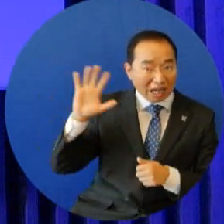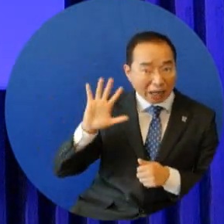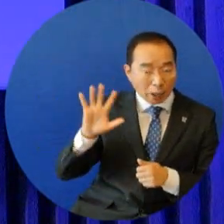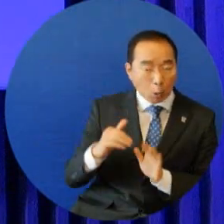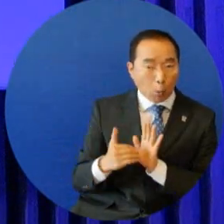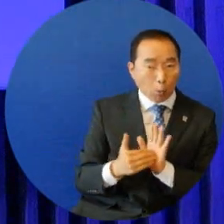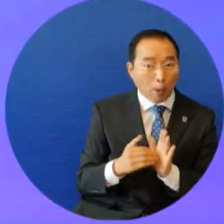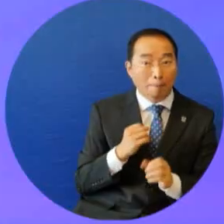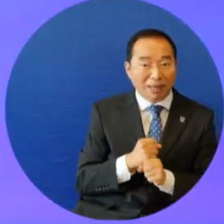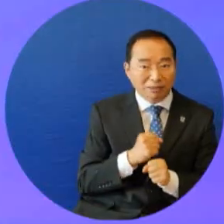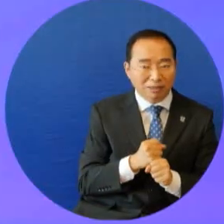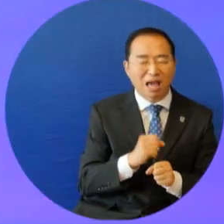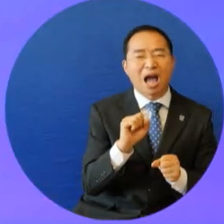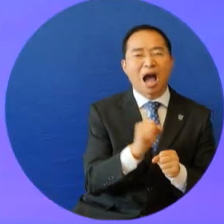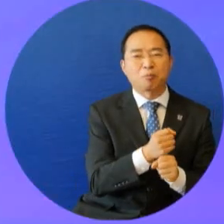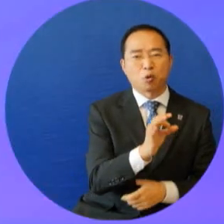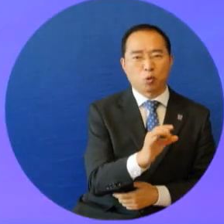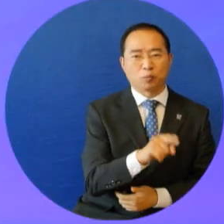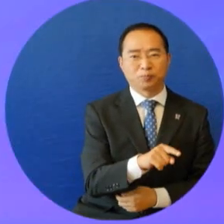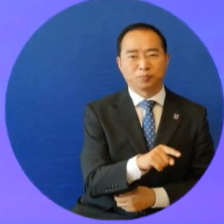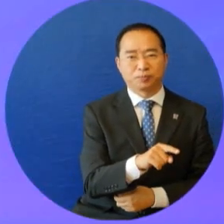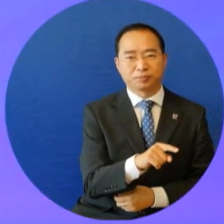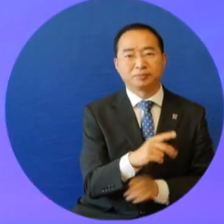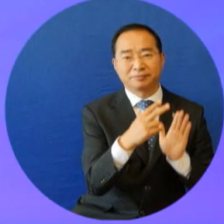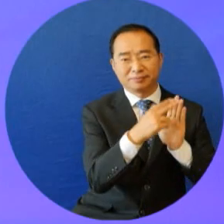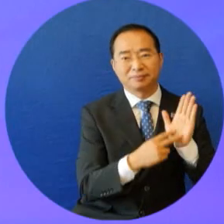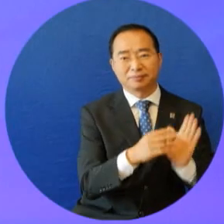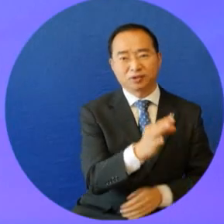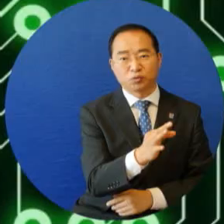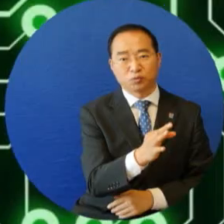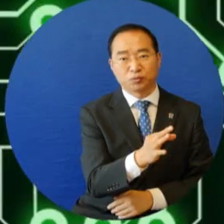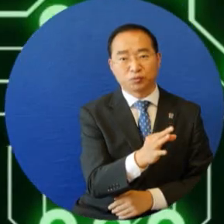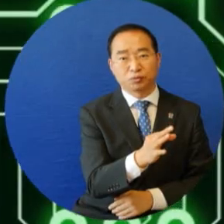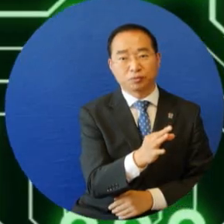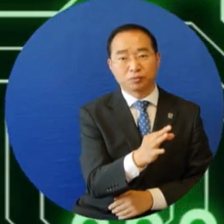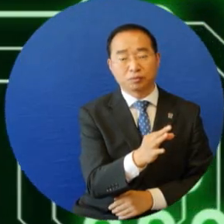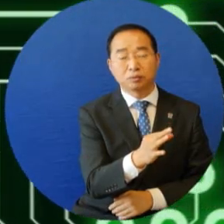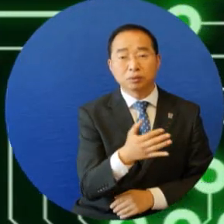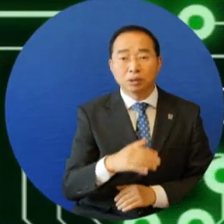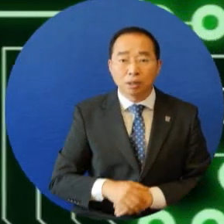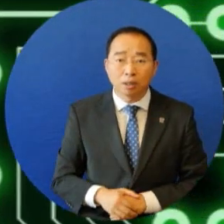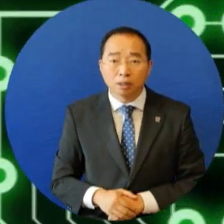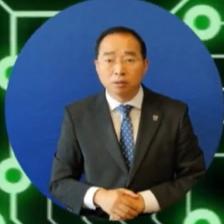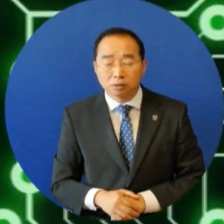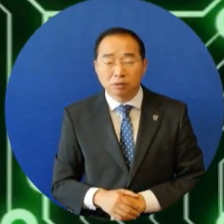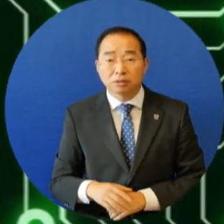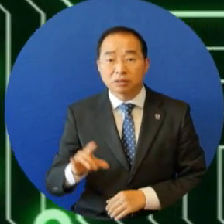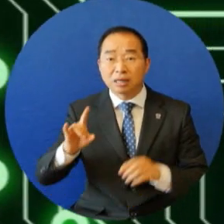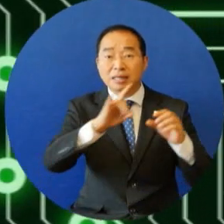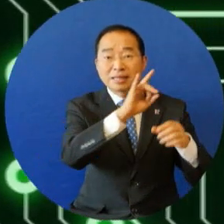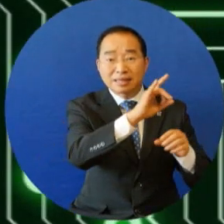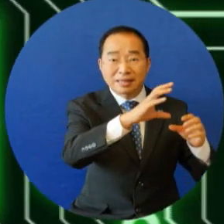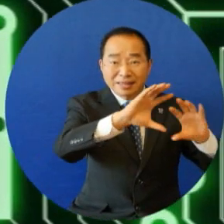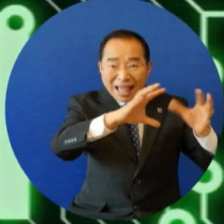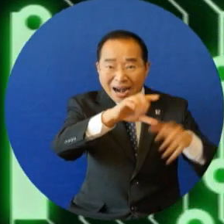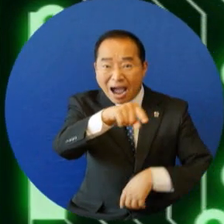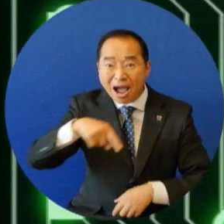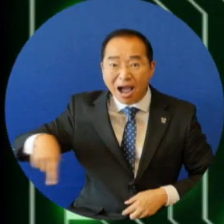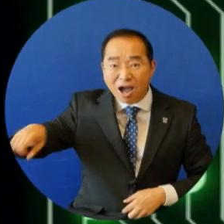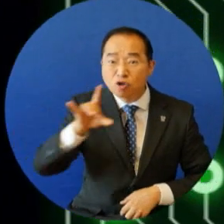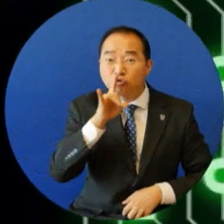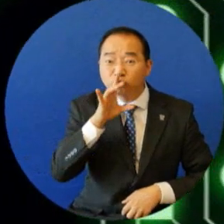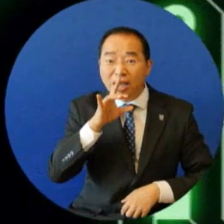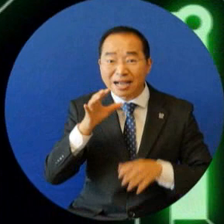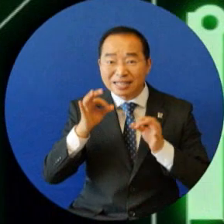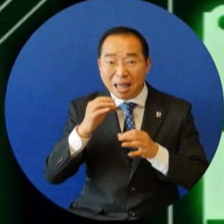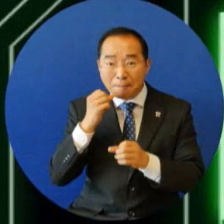게 암호화폐예요. 그런데 지금 각국 중앙은행들이 만들고 있는 디지털 화폐는 이게